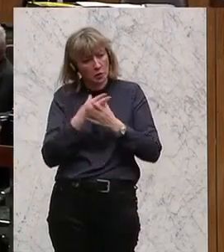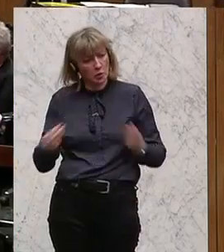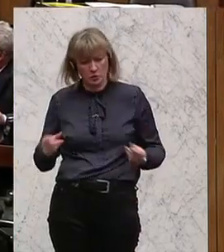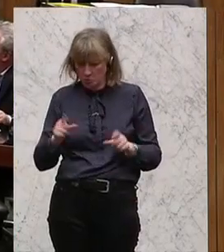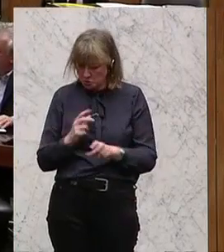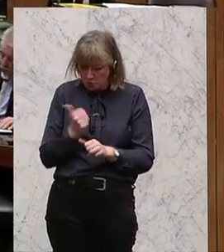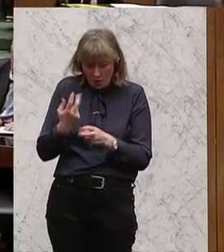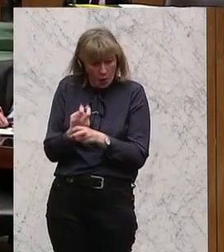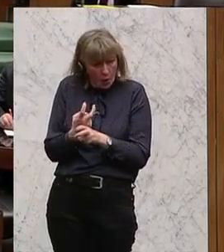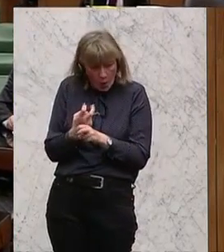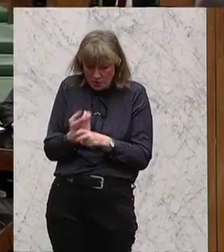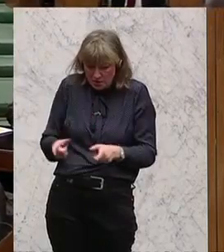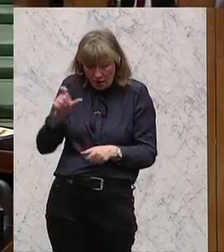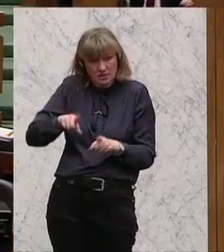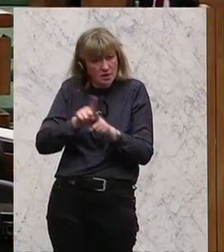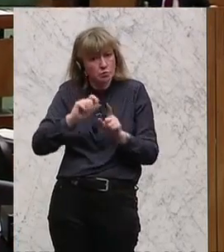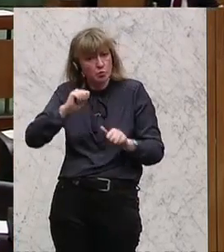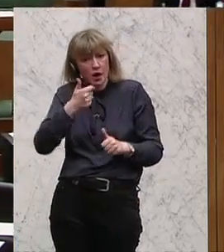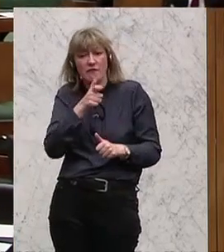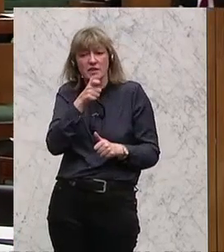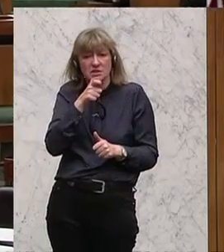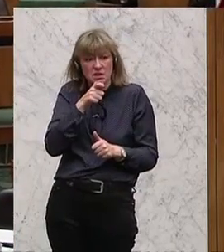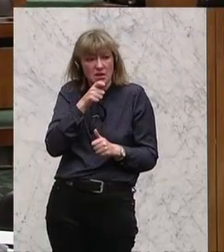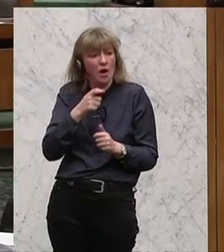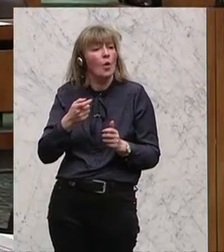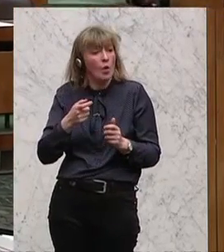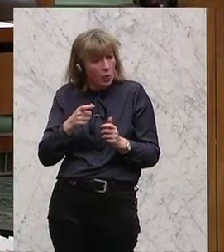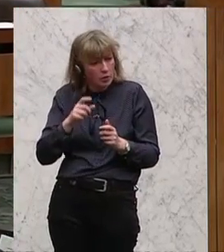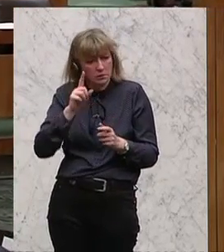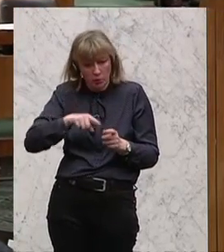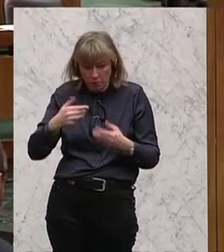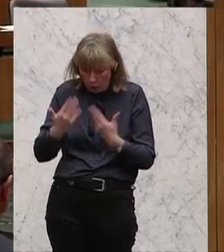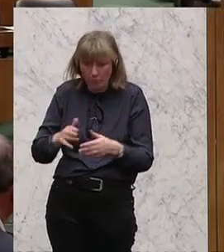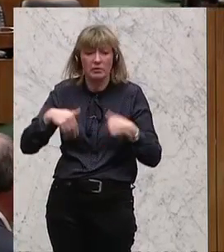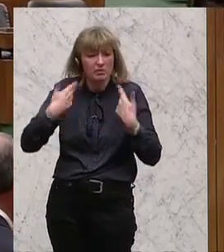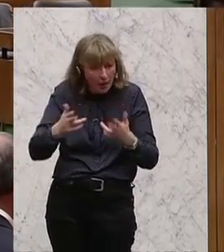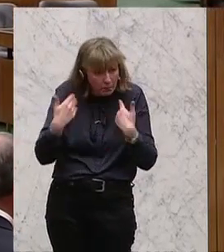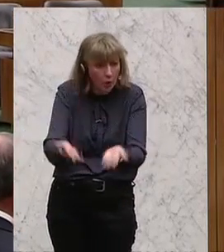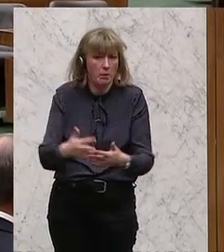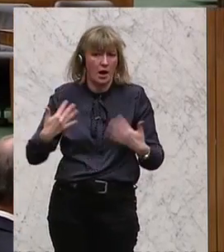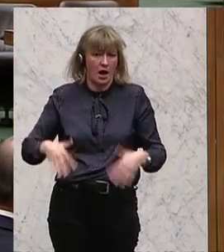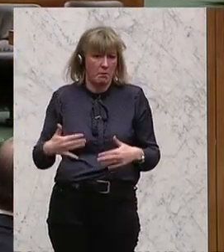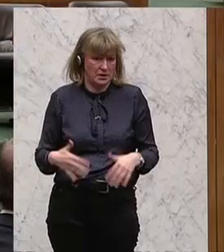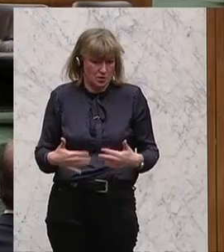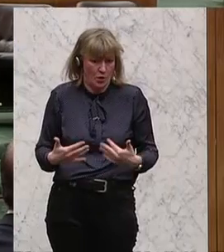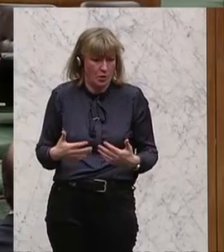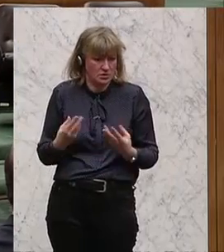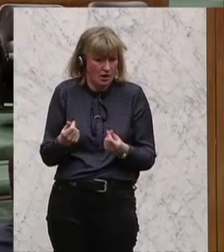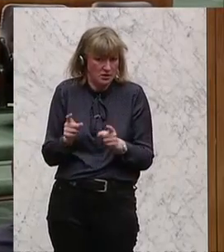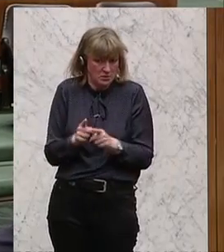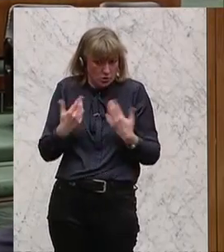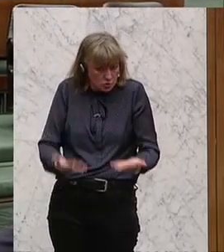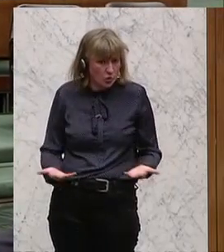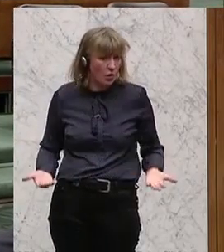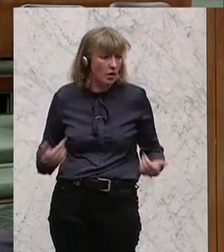Österreicher zunächst einmal auch Versicherungszeiten erwerben, bevor er einen Anspruch aufs Arbeitslosengeld etc. etc. habe. Also ich glaube,